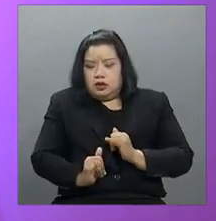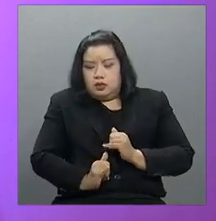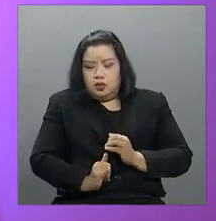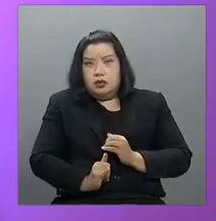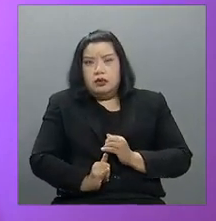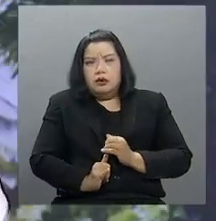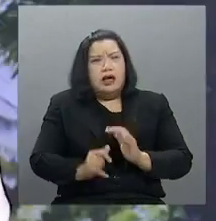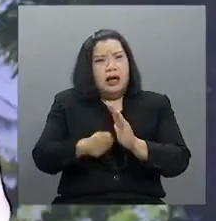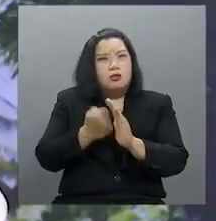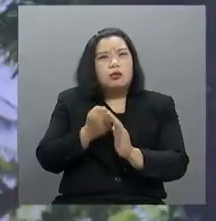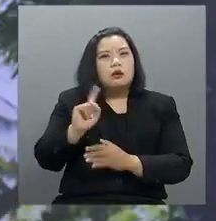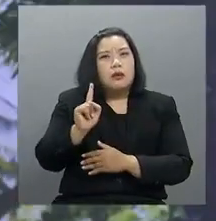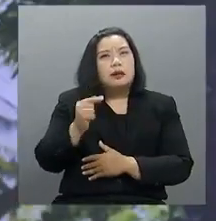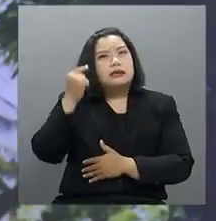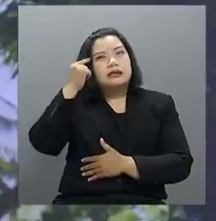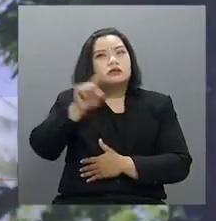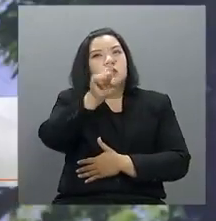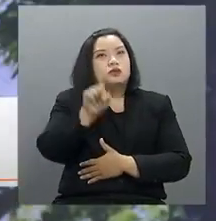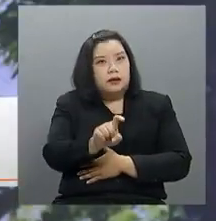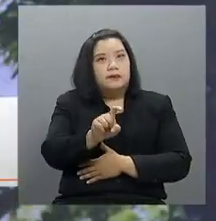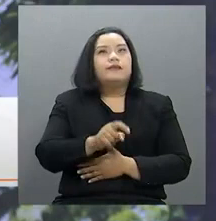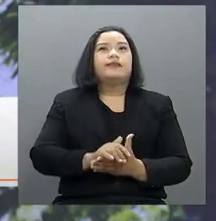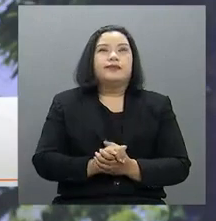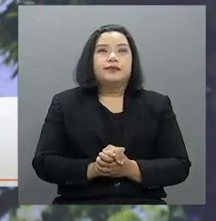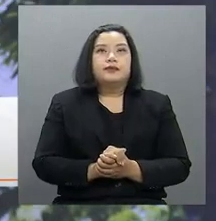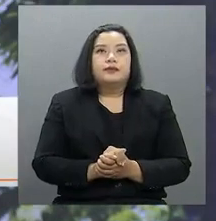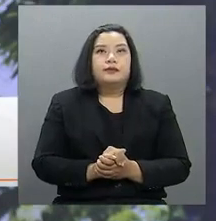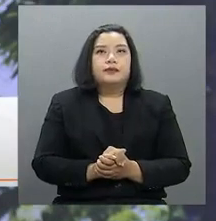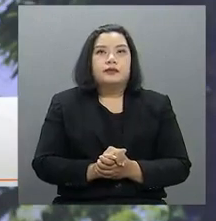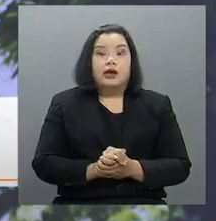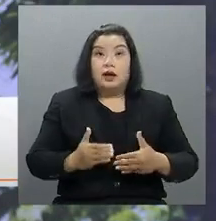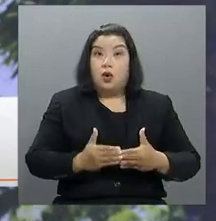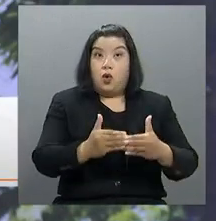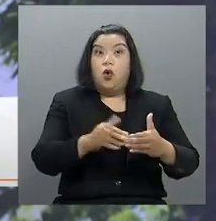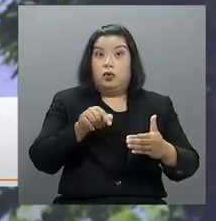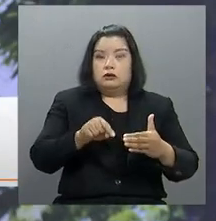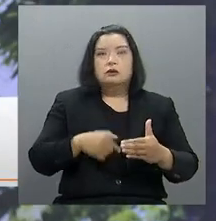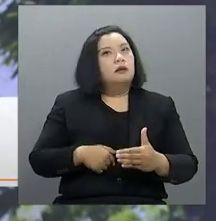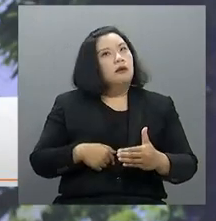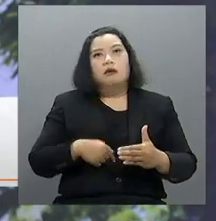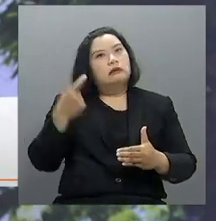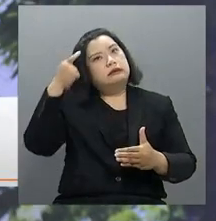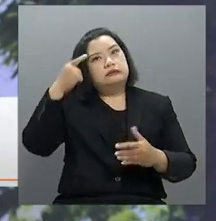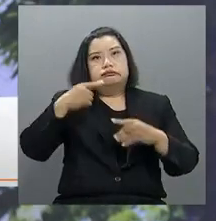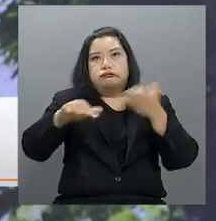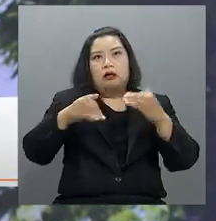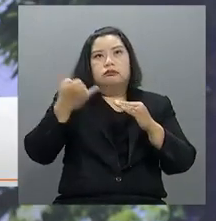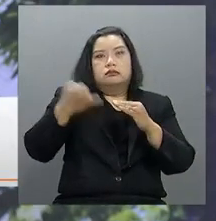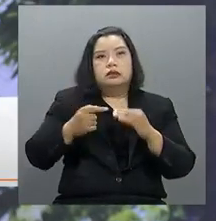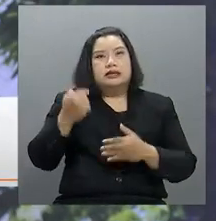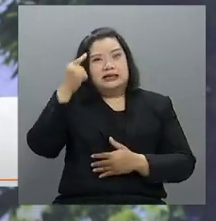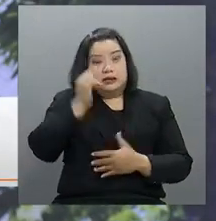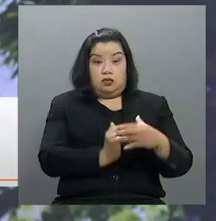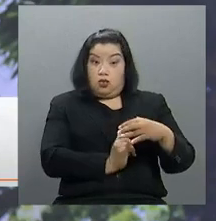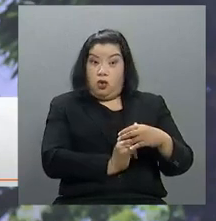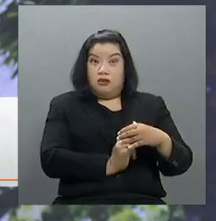เหตุอะไรครับหมอ จริงๆต้องบอกก่อนว่าภาวะตั้งครรภ์แบบนี้คือการตั้งครรภ์ที่ผิดปกติก็คืออยู่ในที่ที่ไม่ควรจะอยู ่ ไม่ใช่เป็นที่อยู่ของท